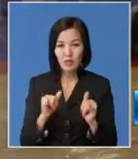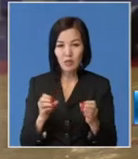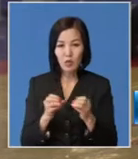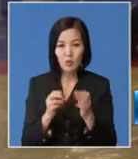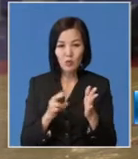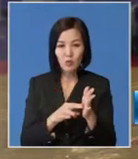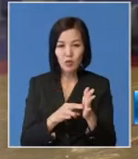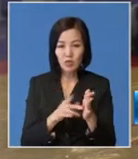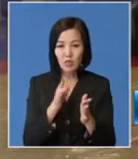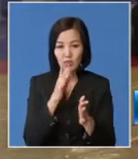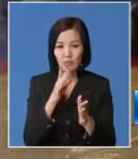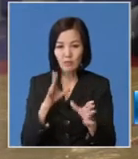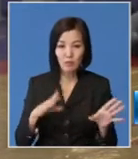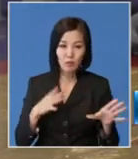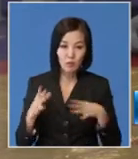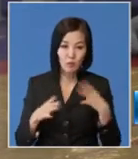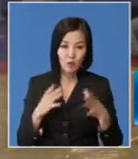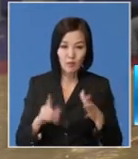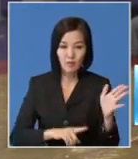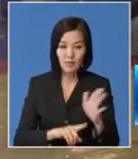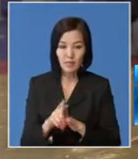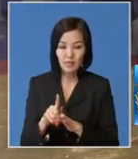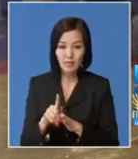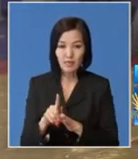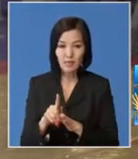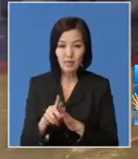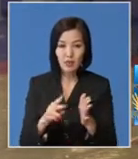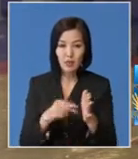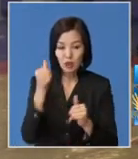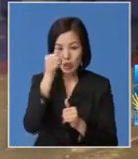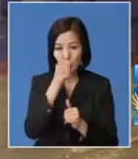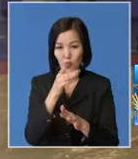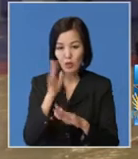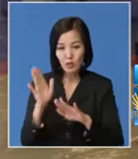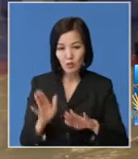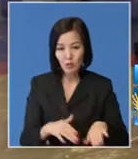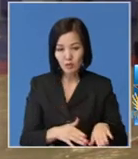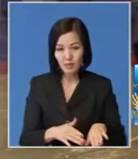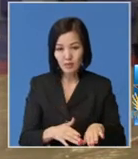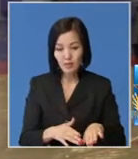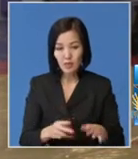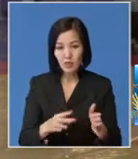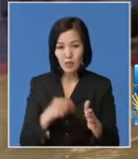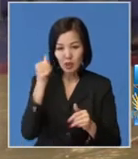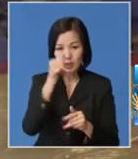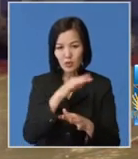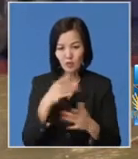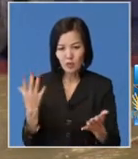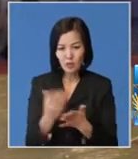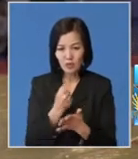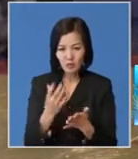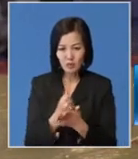жастан бері шұғылданып келедім. Енді ода ол жастан бері 7 жыл уақыт өтті. 7 жылдың ішінде талай жетістіктерге